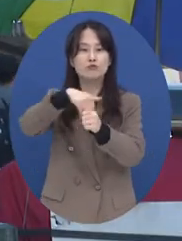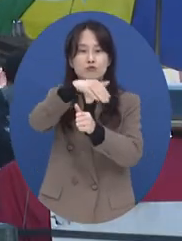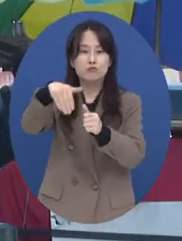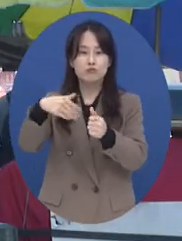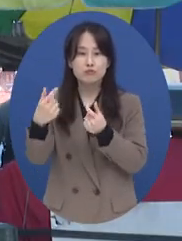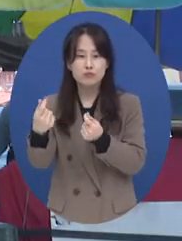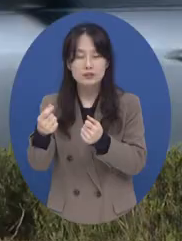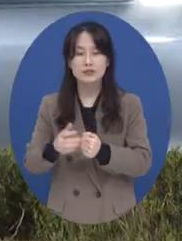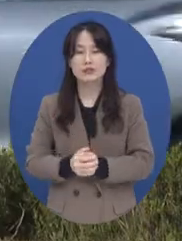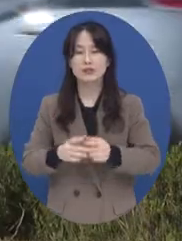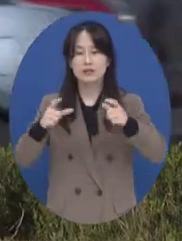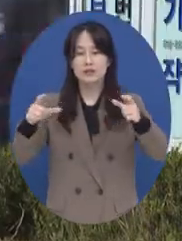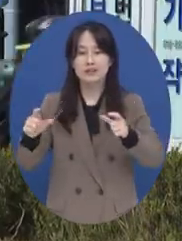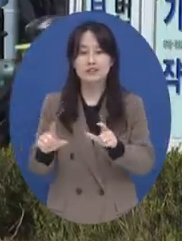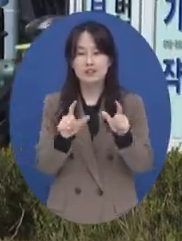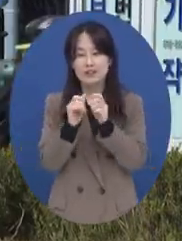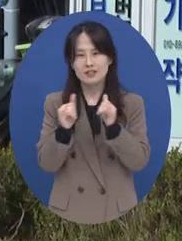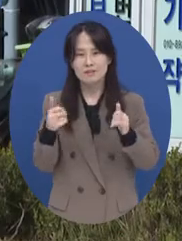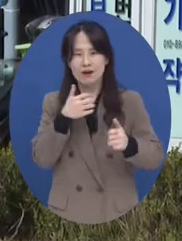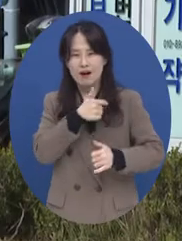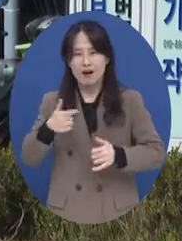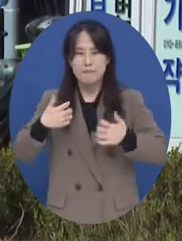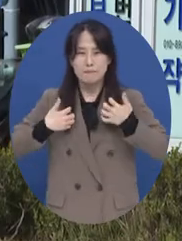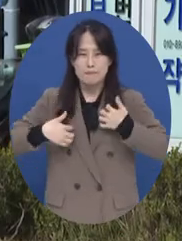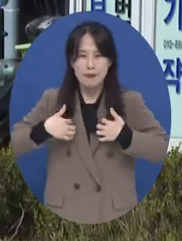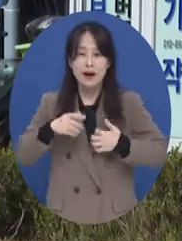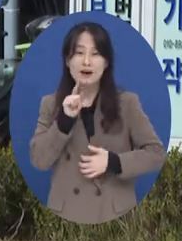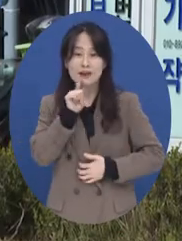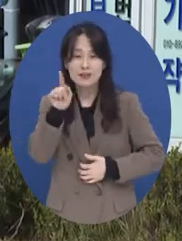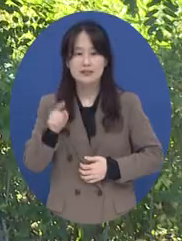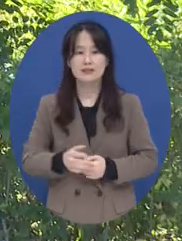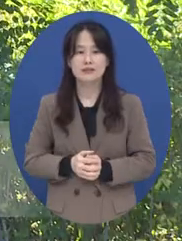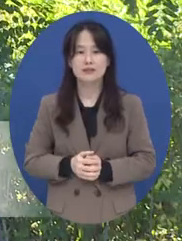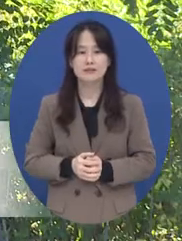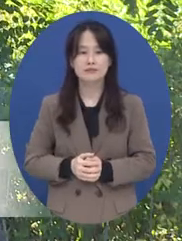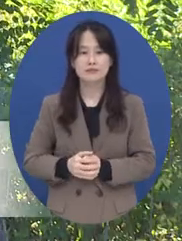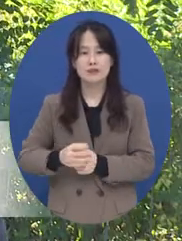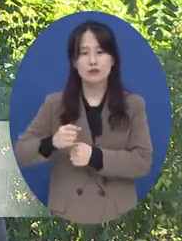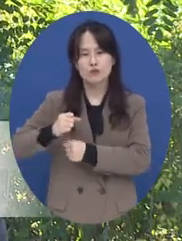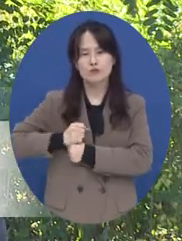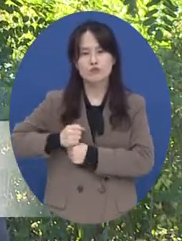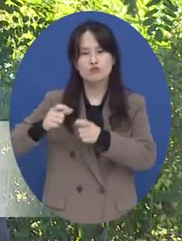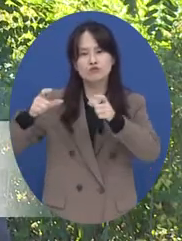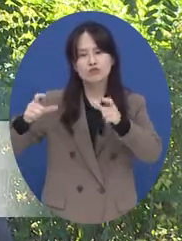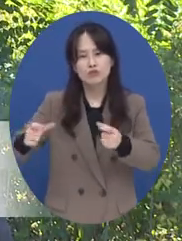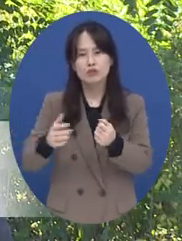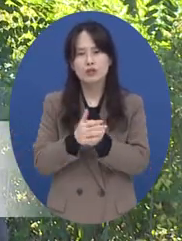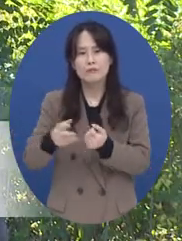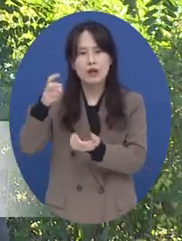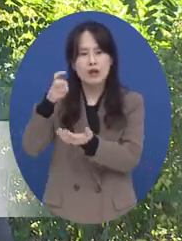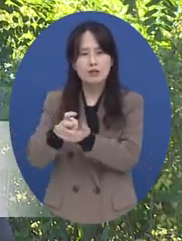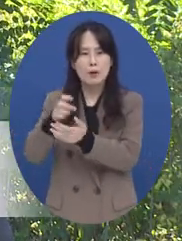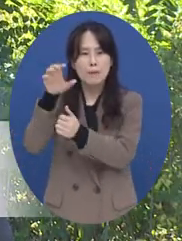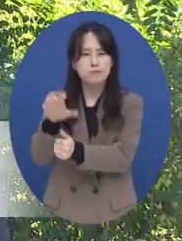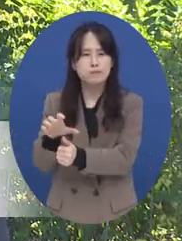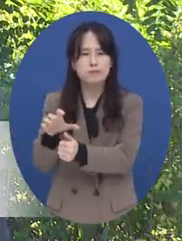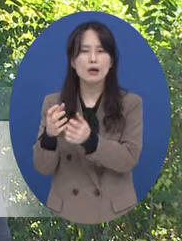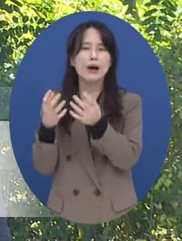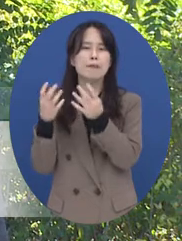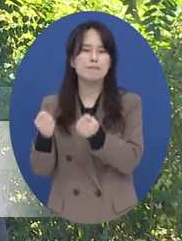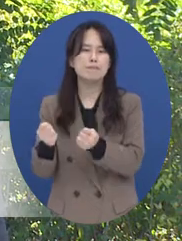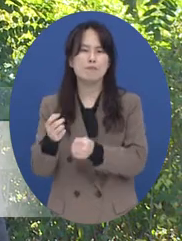분위기. 지역 주민들도 크게 반기고 있습니다. 군 지역이다 보니까 제한받는